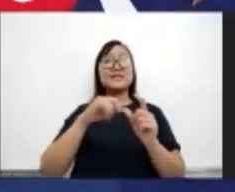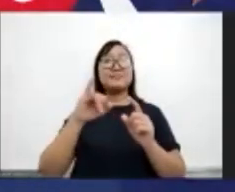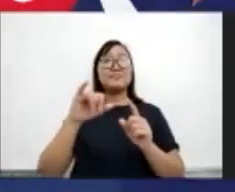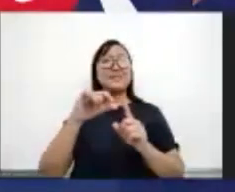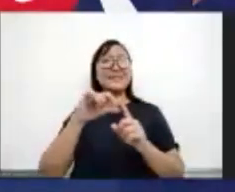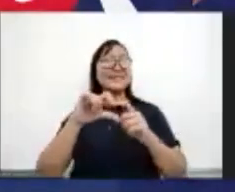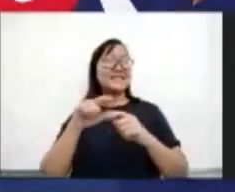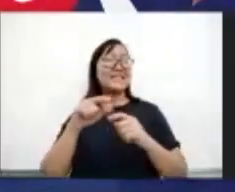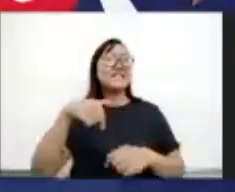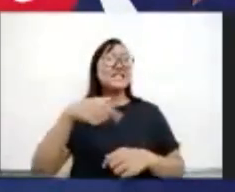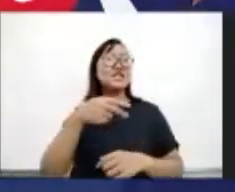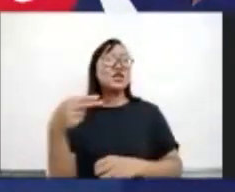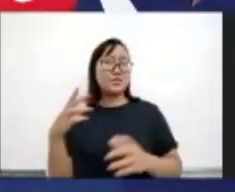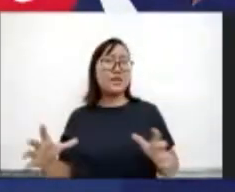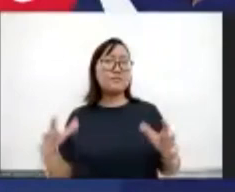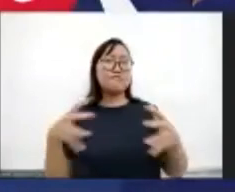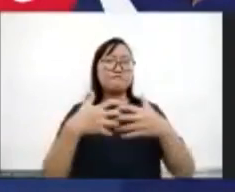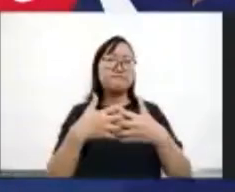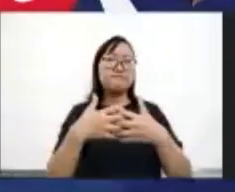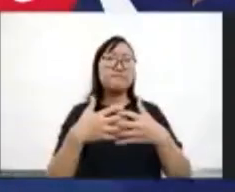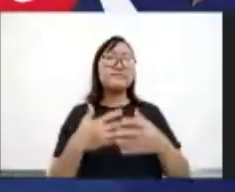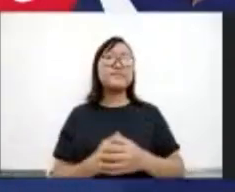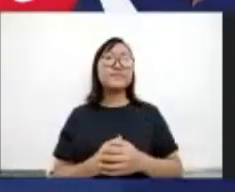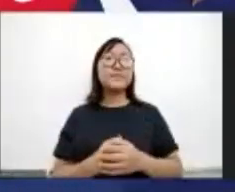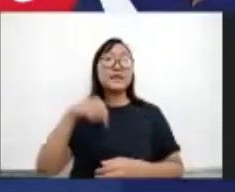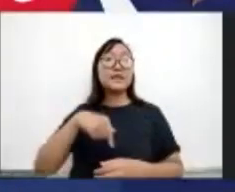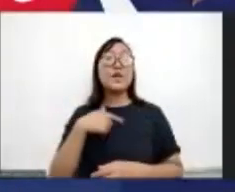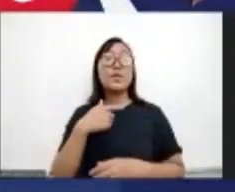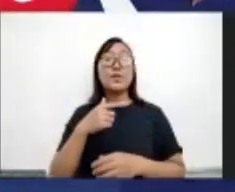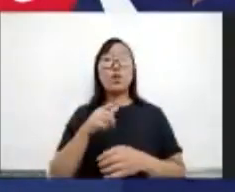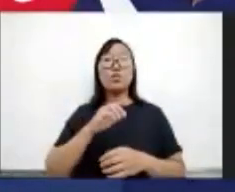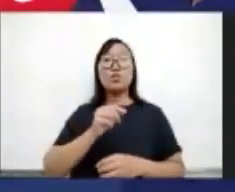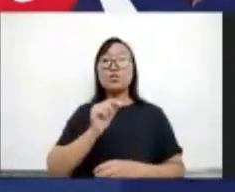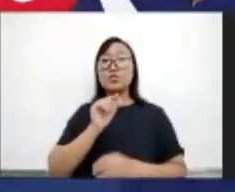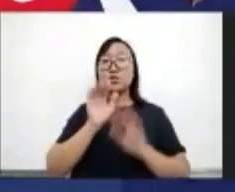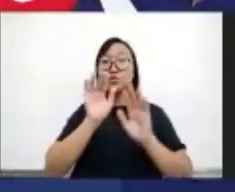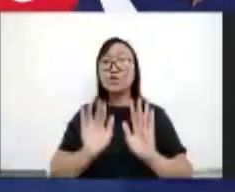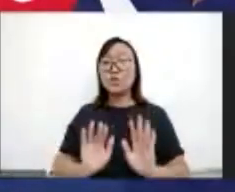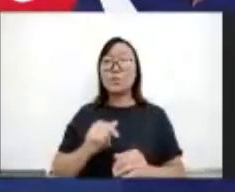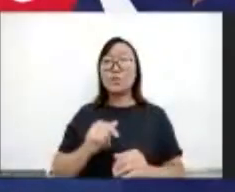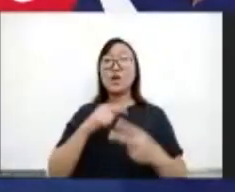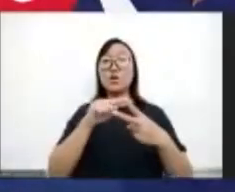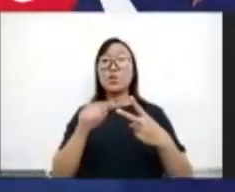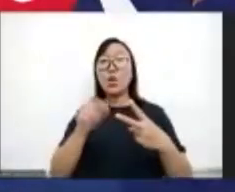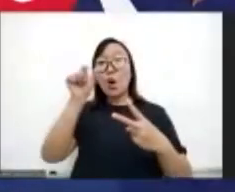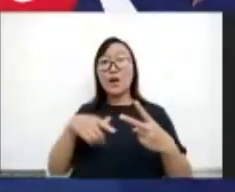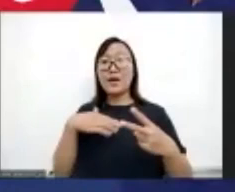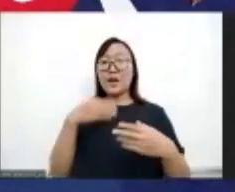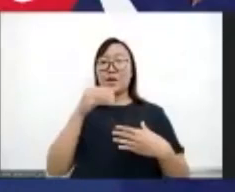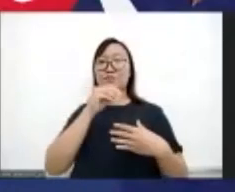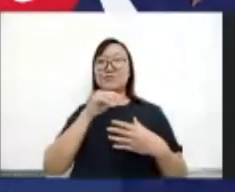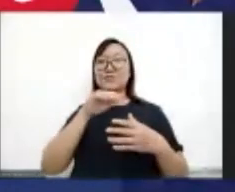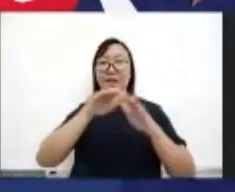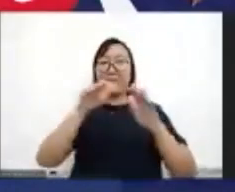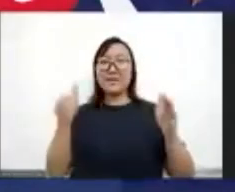lebih kolaboratif Sekarang saya mau akan mengumumkannya dua pemenang yang beruntung mendapatkan hadiah menarik dari CH berupa